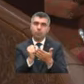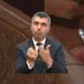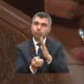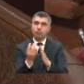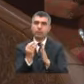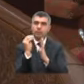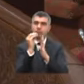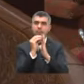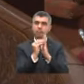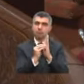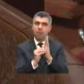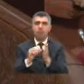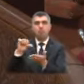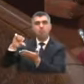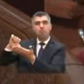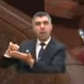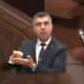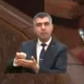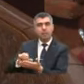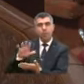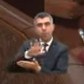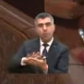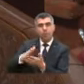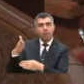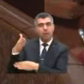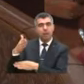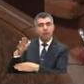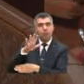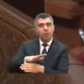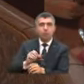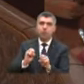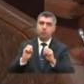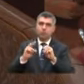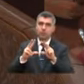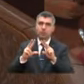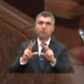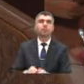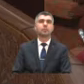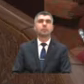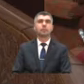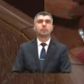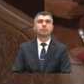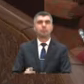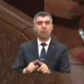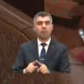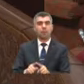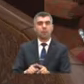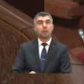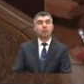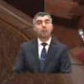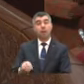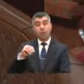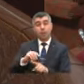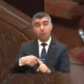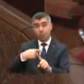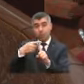مجموعه من المراكز القنصليه باش نصفيو، وهذا ما وقفتوا عليه في يعني في في المهمة الاستطلاعية. أيضا هذه